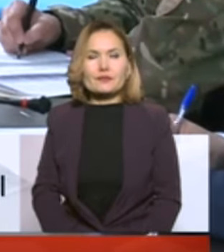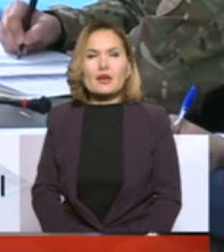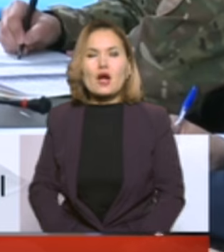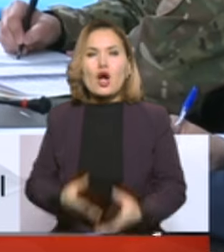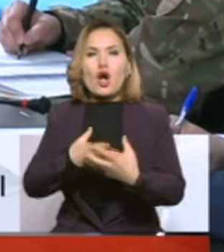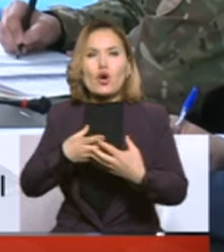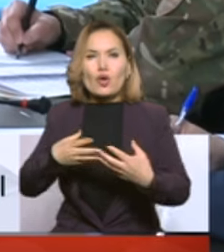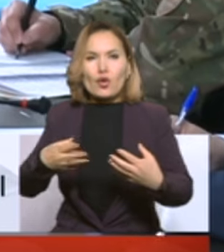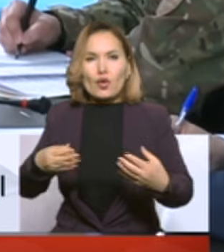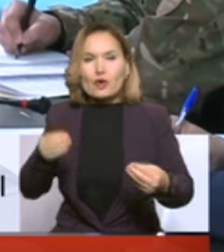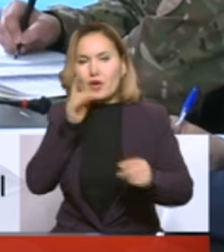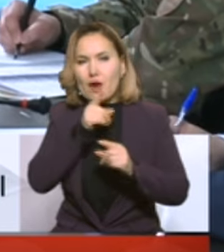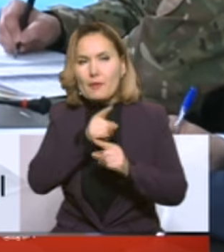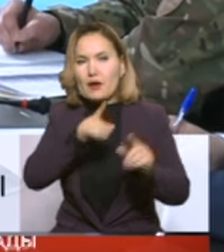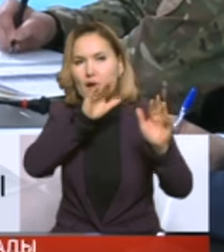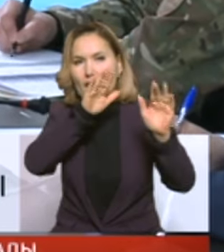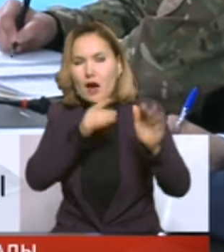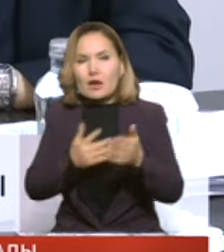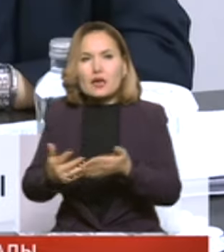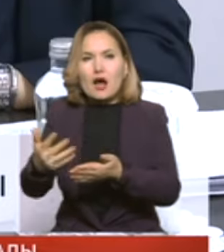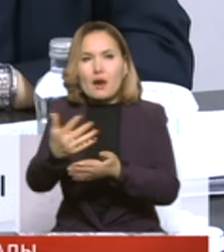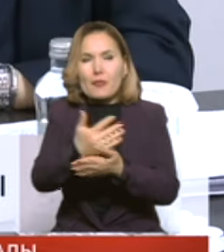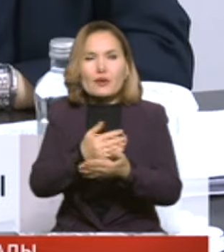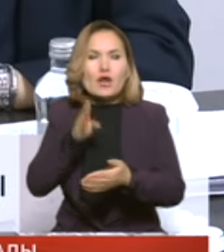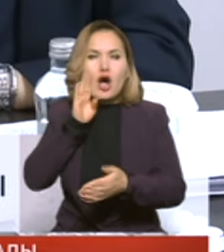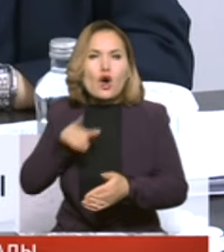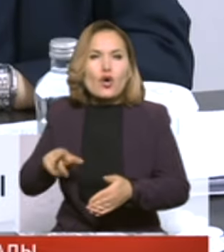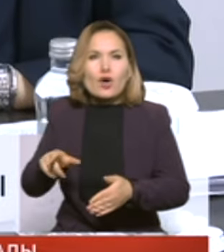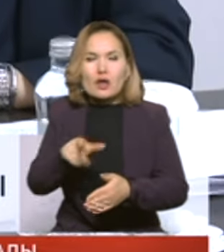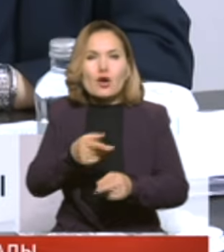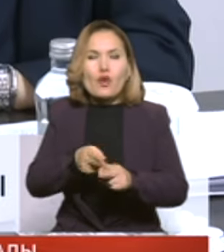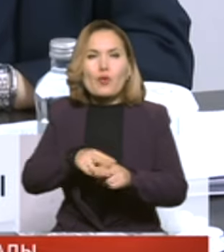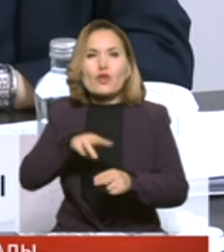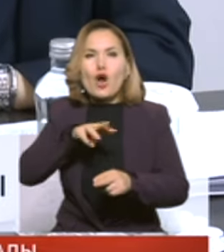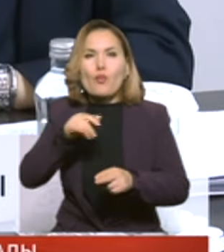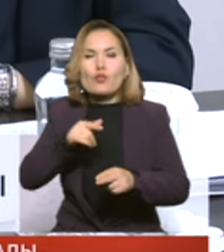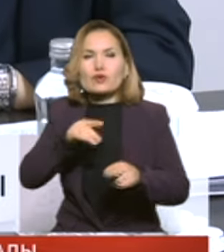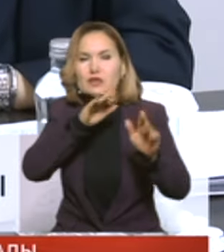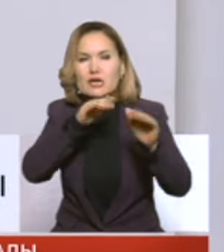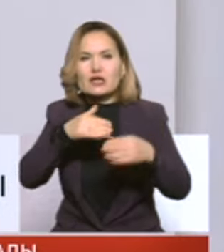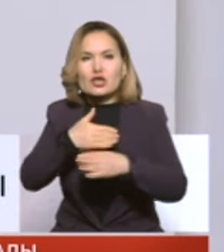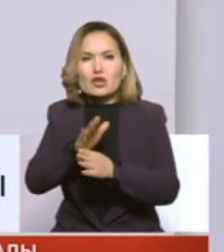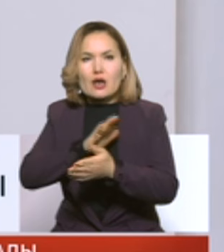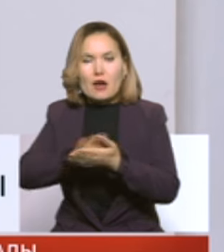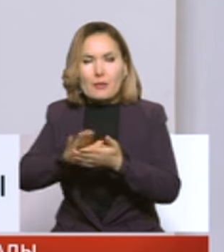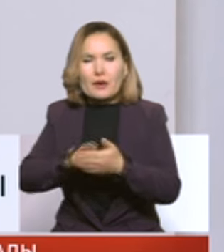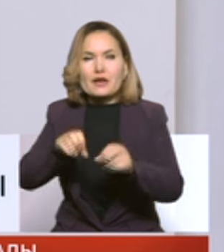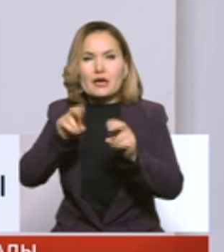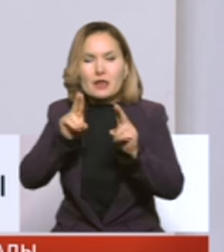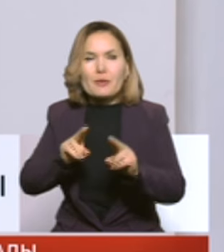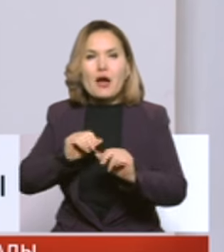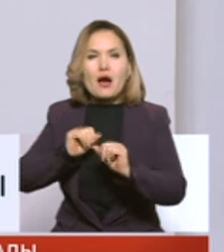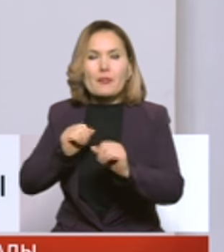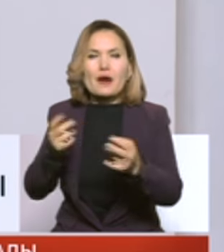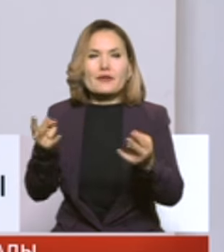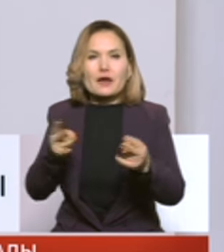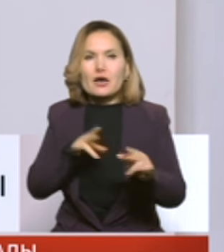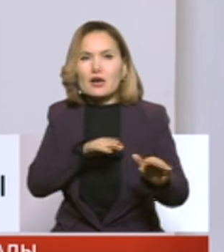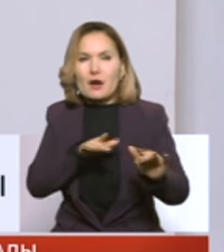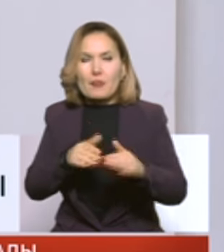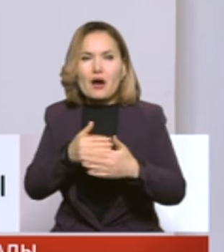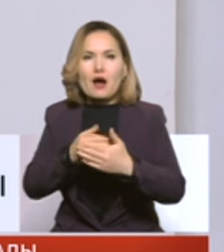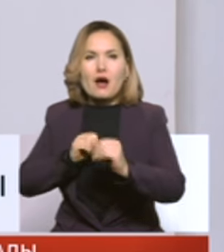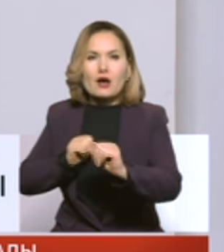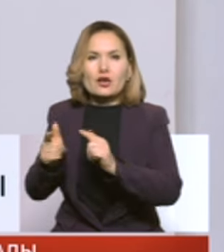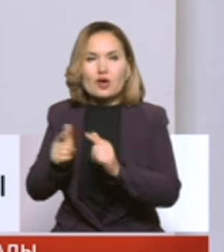Көктем мезгіліндегі қар шығару, өзендердің қауіпті учаскелеріндегі мұзды жару, қарғын су жүретін арналар жасау және басқа да қажетті шаралар алдын